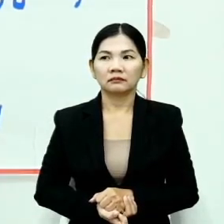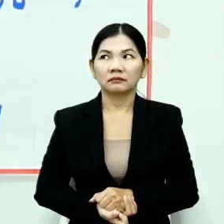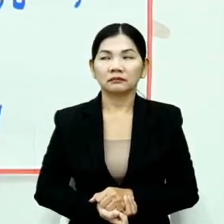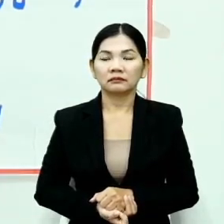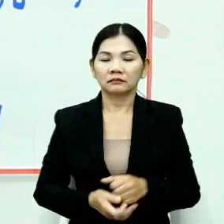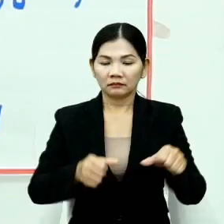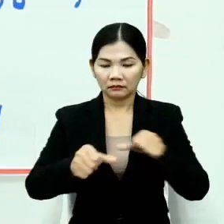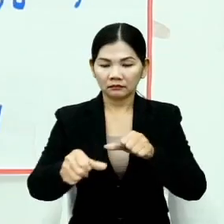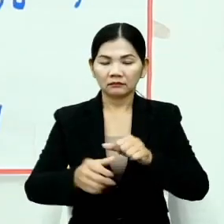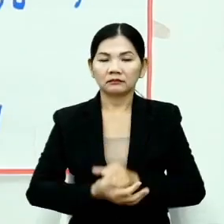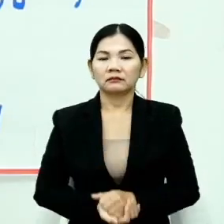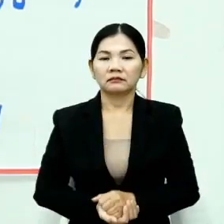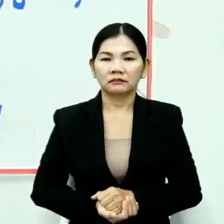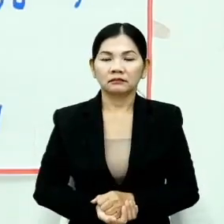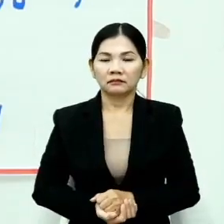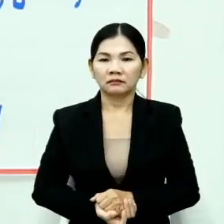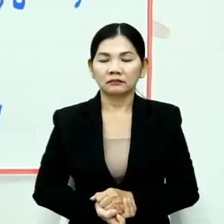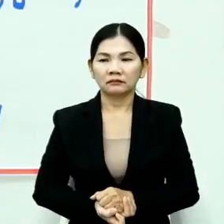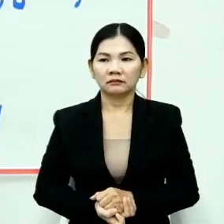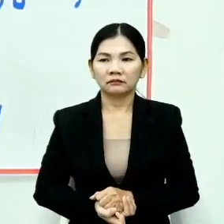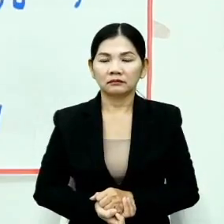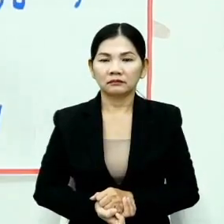បន្តទៀតកូន